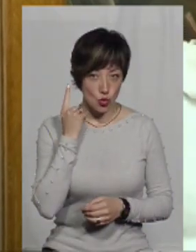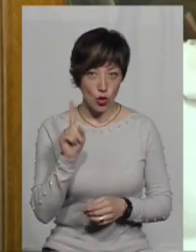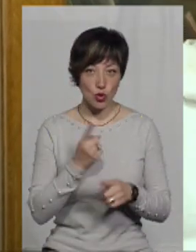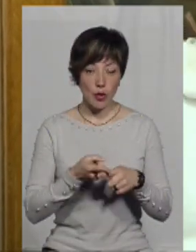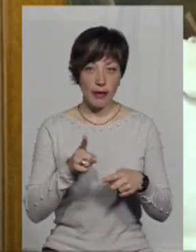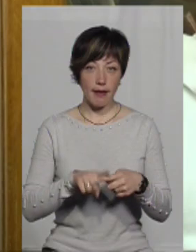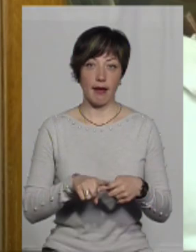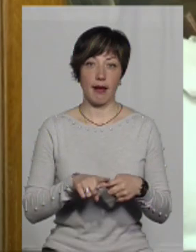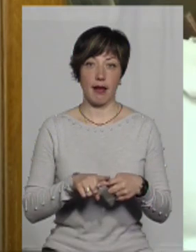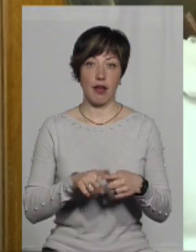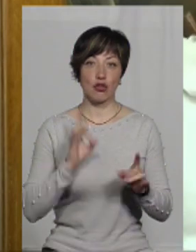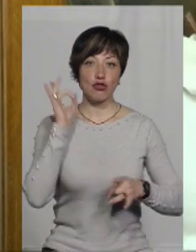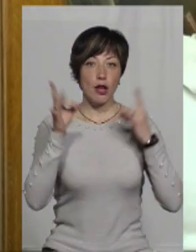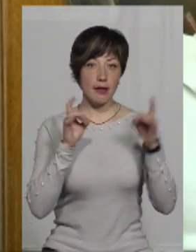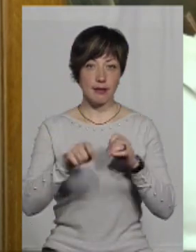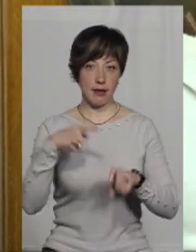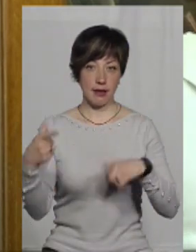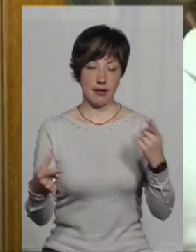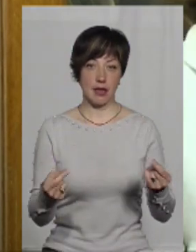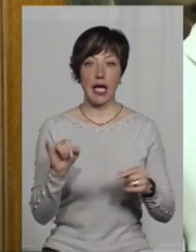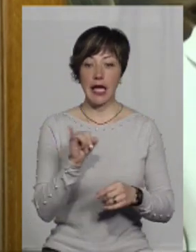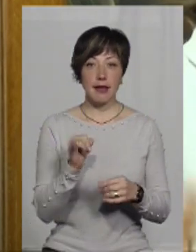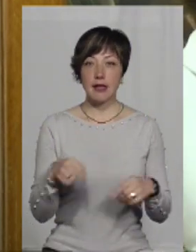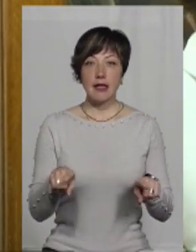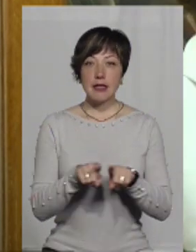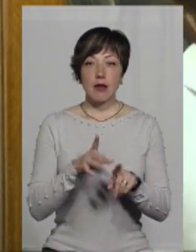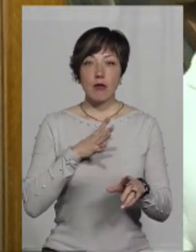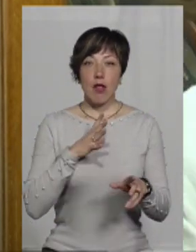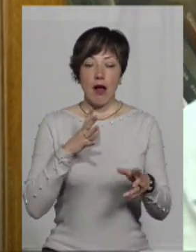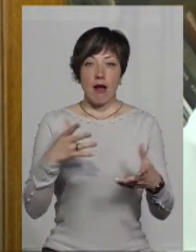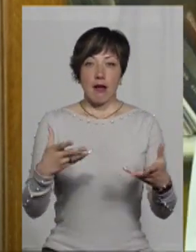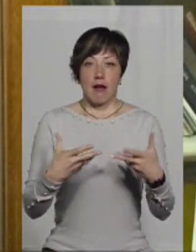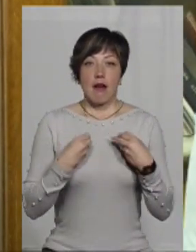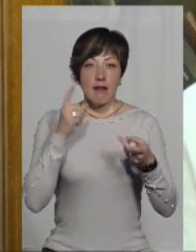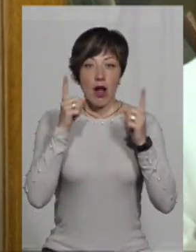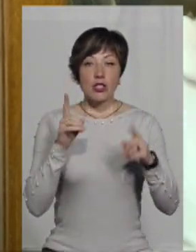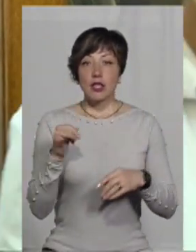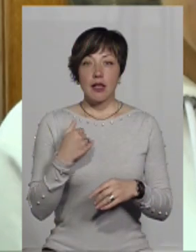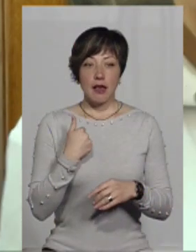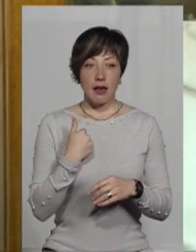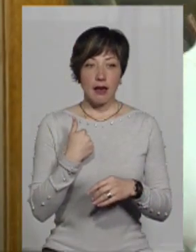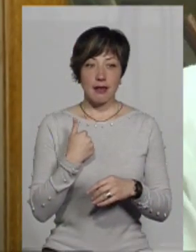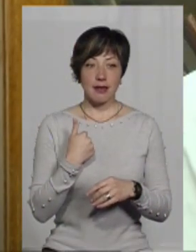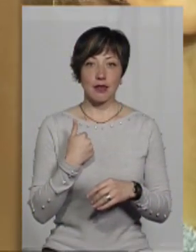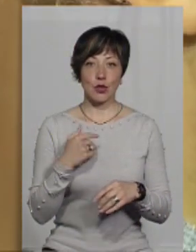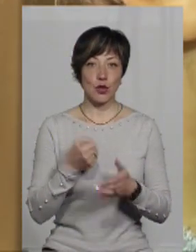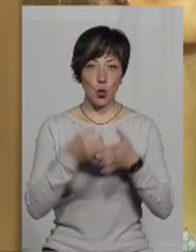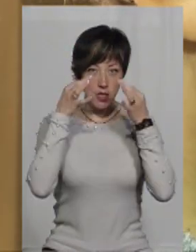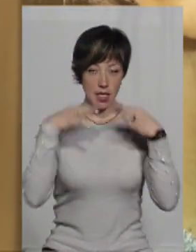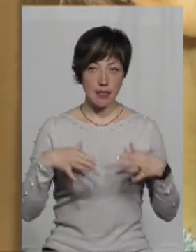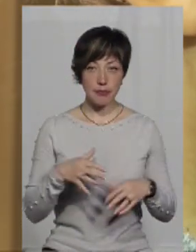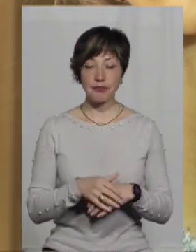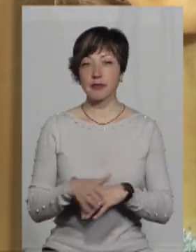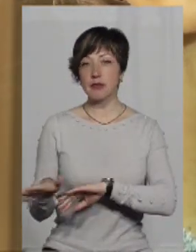таке шелест листя. І вона настільки була вражена, що я, звісно, до сліз.